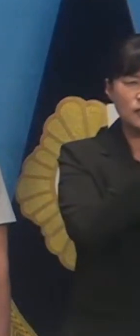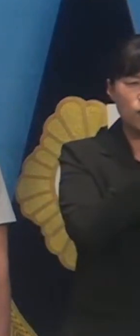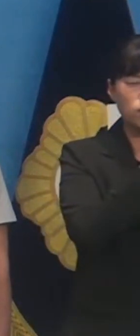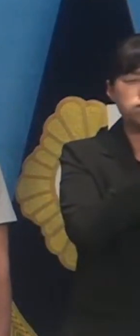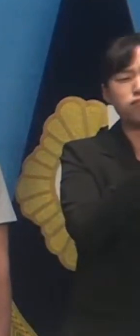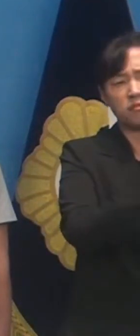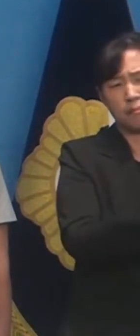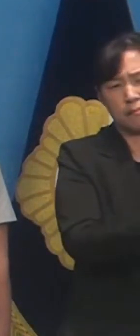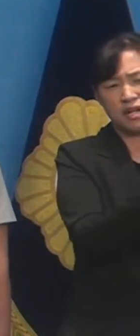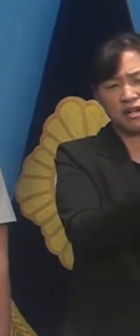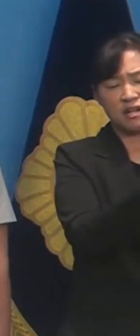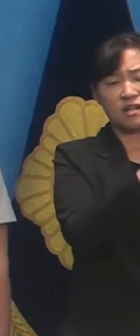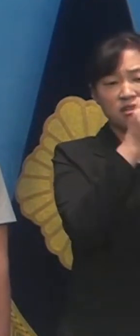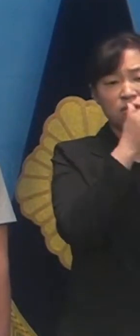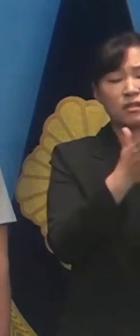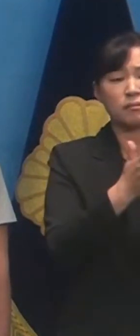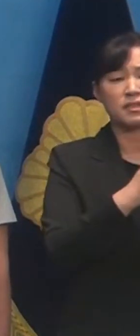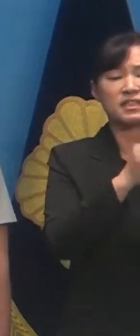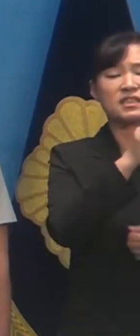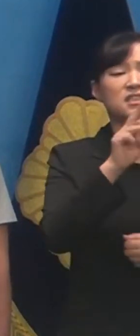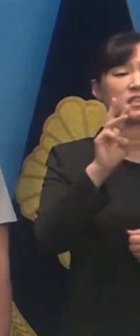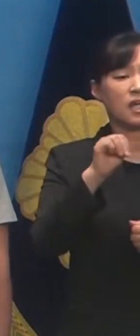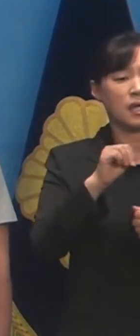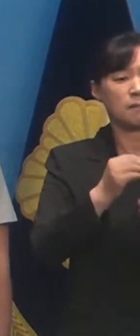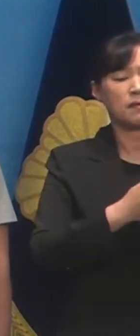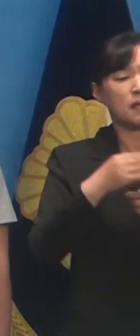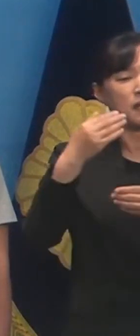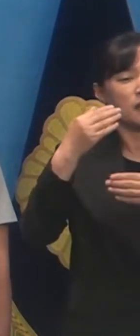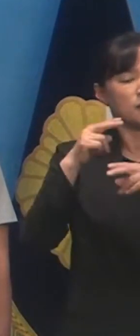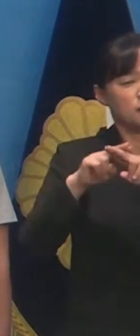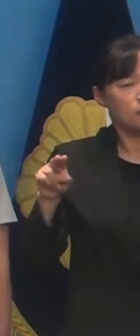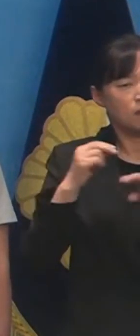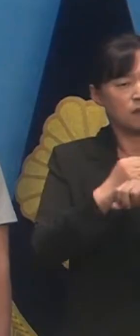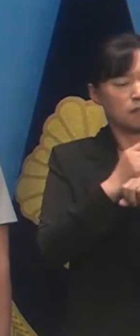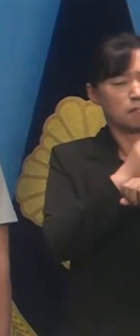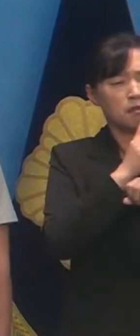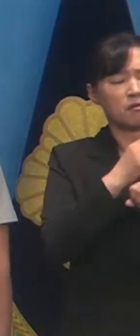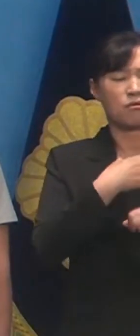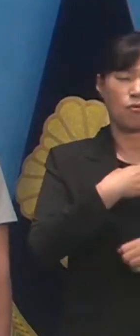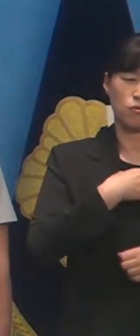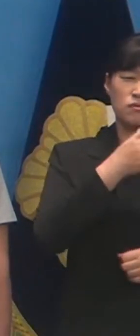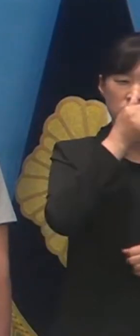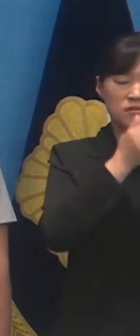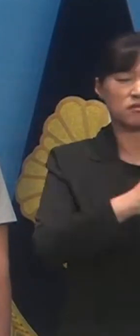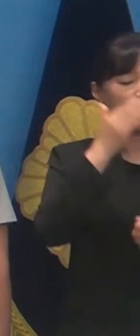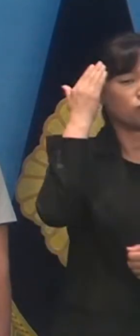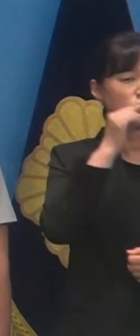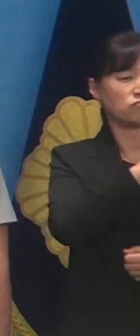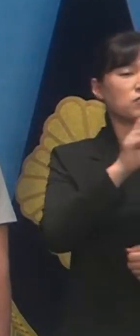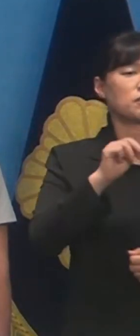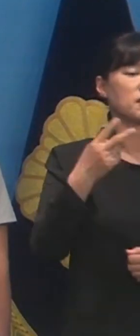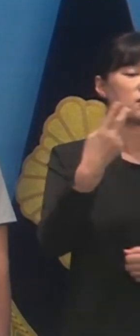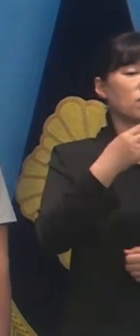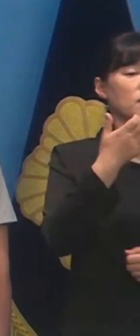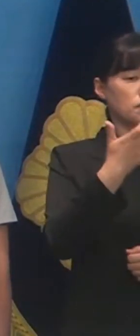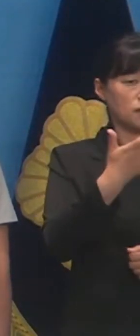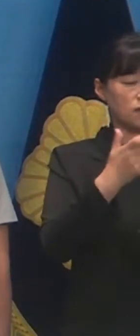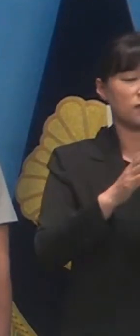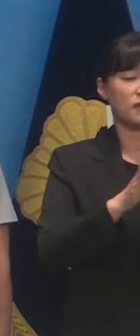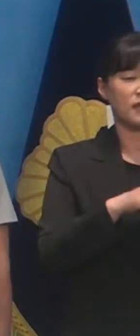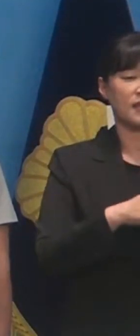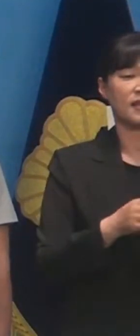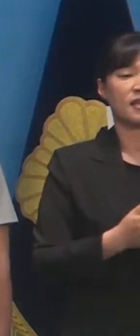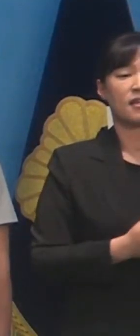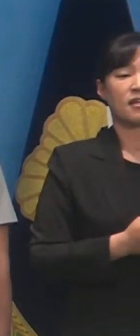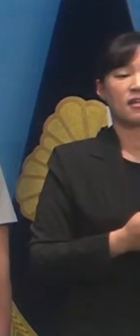불거지면서 한국GM 철수설과 구조조정 우려가 커지고 있습니다. 아시다시피 한국GM은 2018년 군산